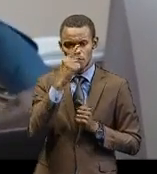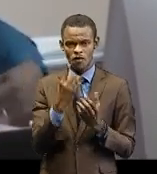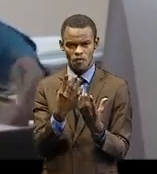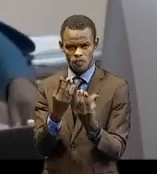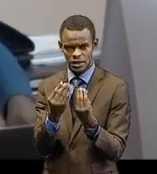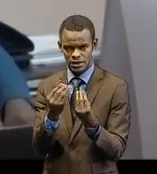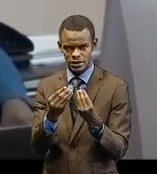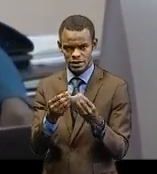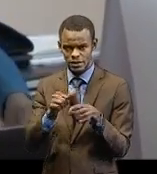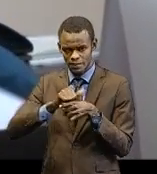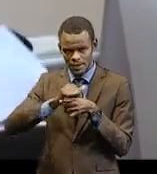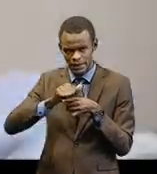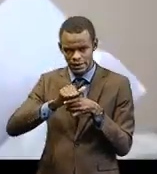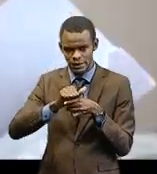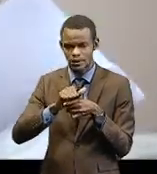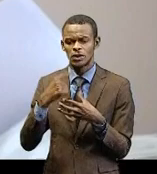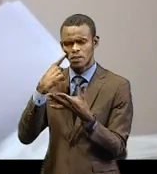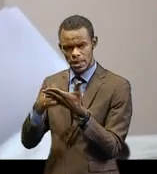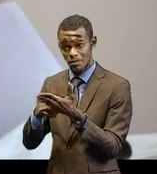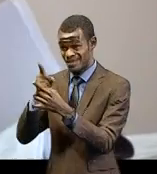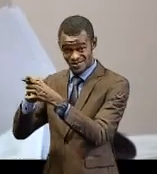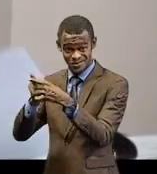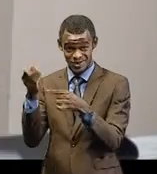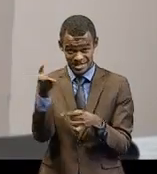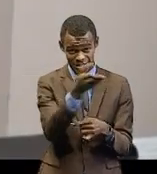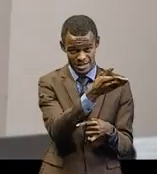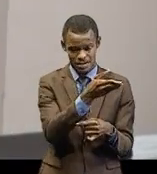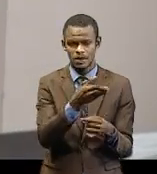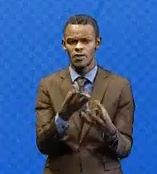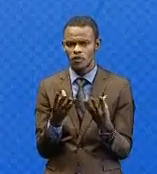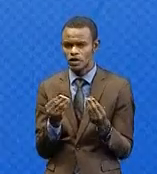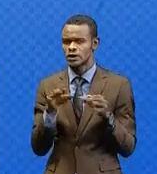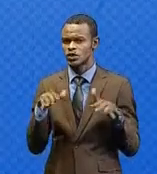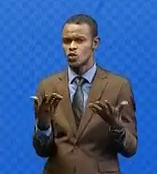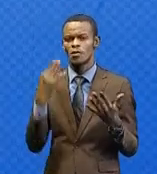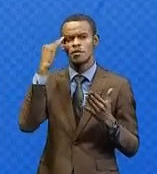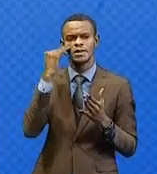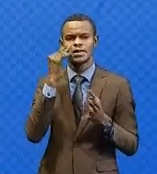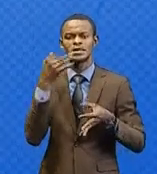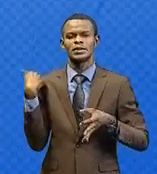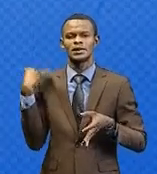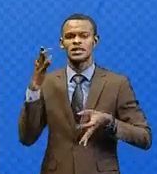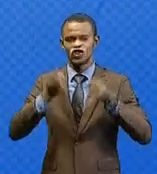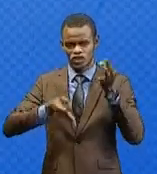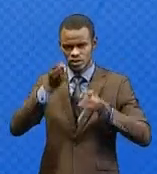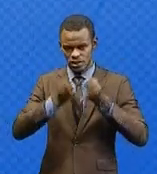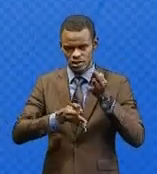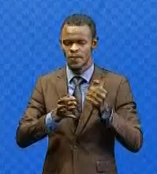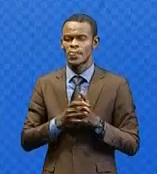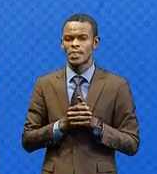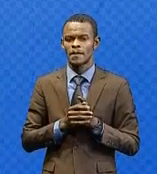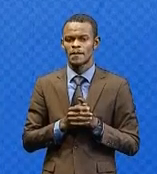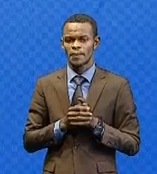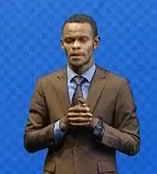Au regard de difficultés enregistrées, la ministre d'État, ministre de la Justice et garde des Sceaux, a pris